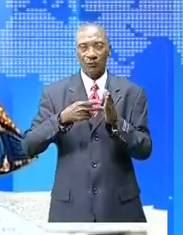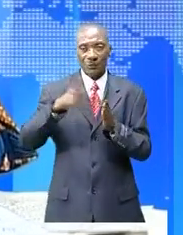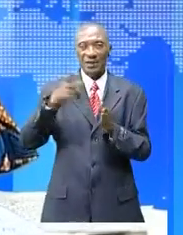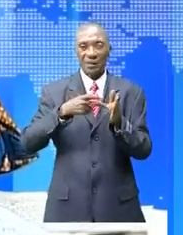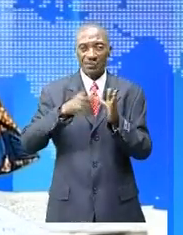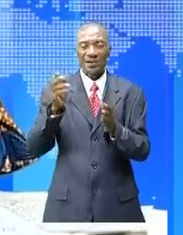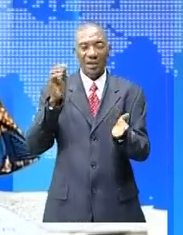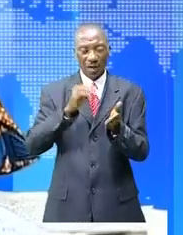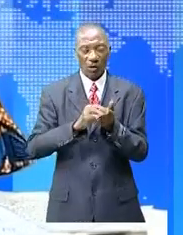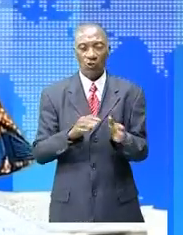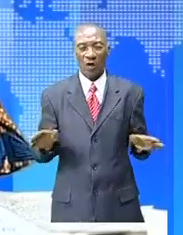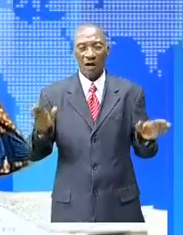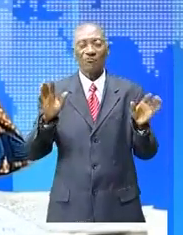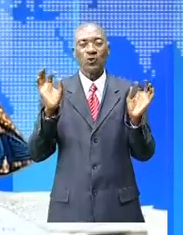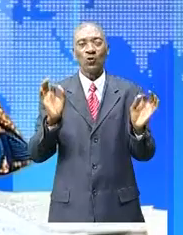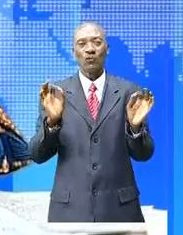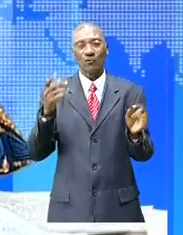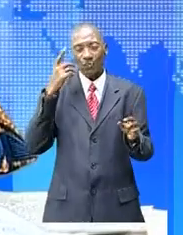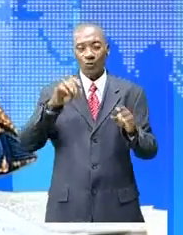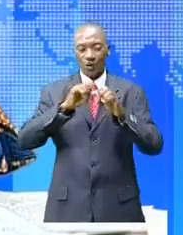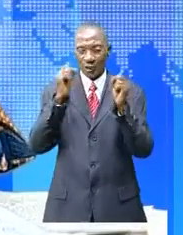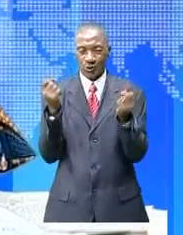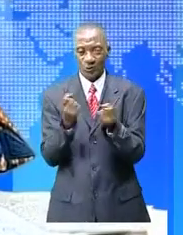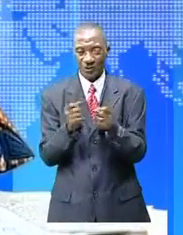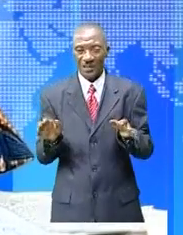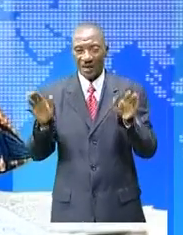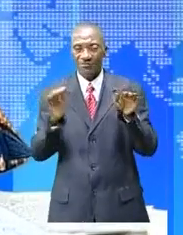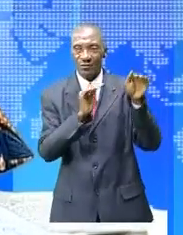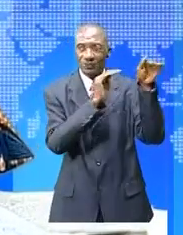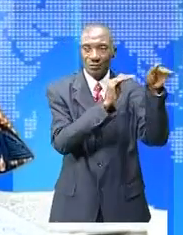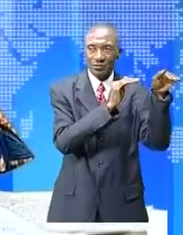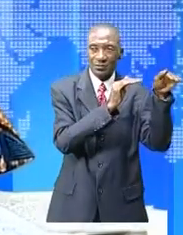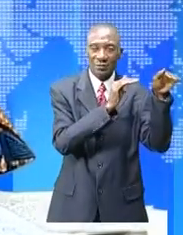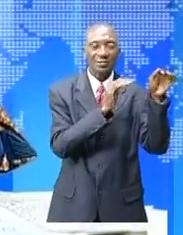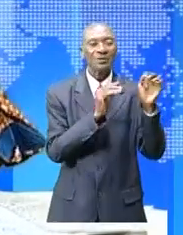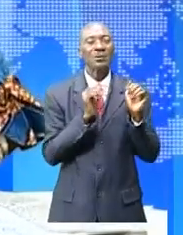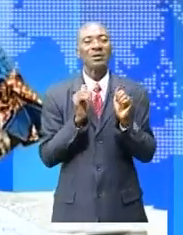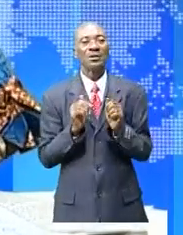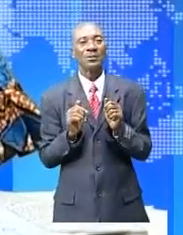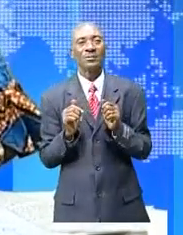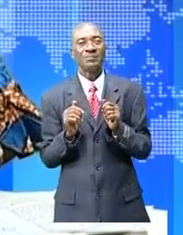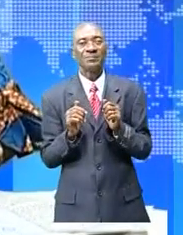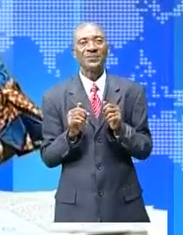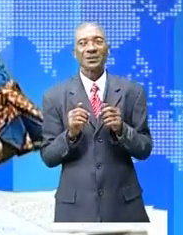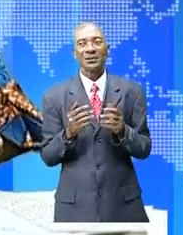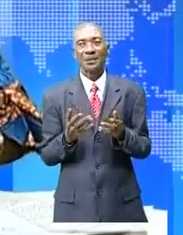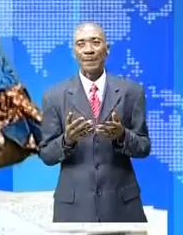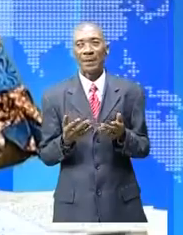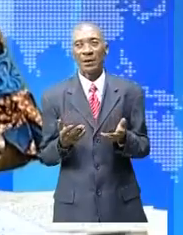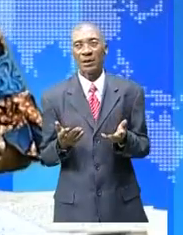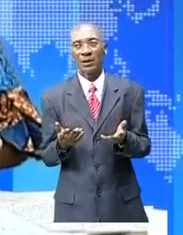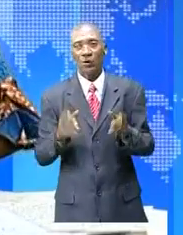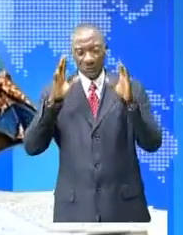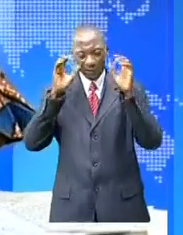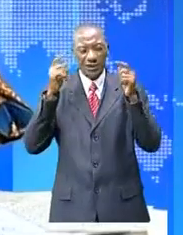neufs pour la compagnie aérienne nationale Congo Airways, les léopards volants, une première depuis plus de 30 ans, en